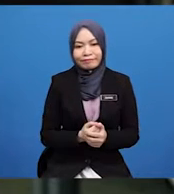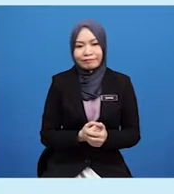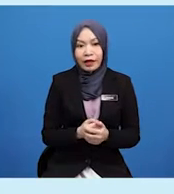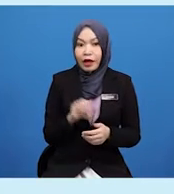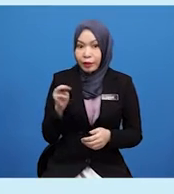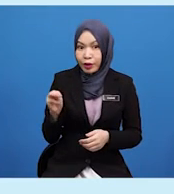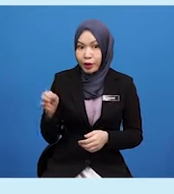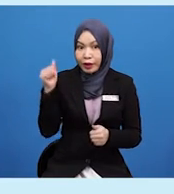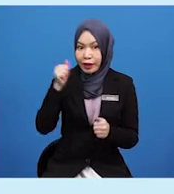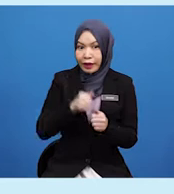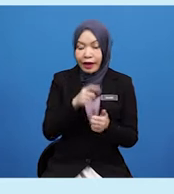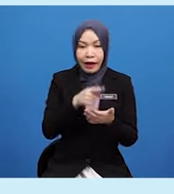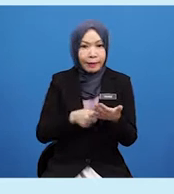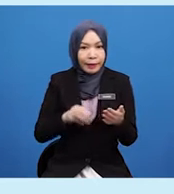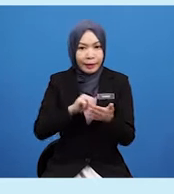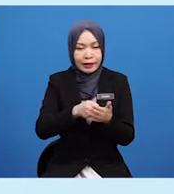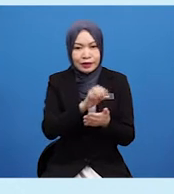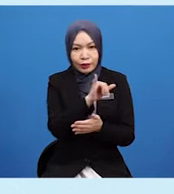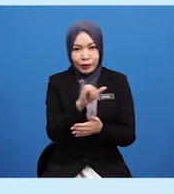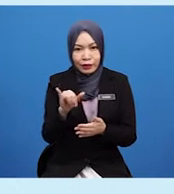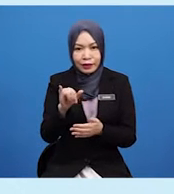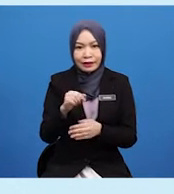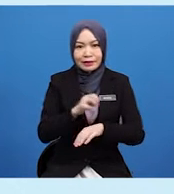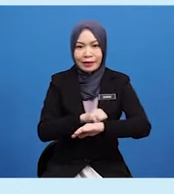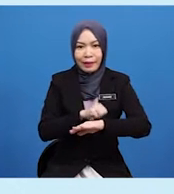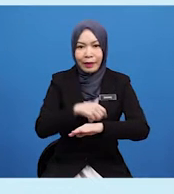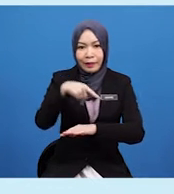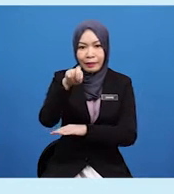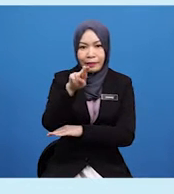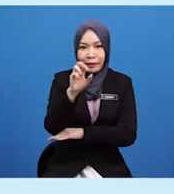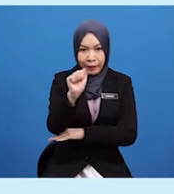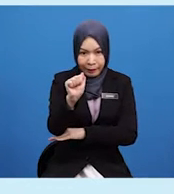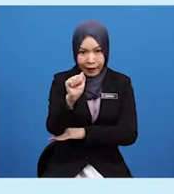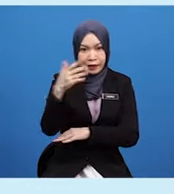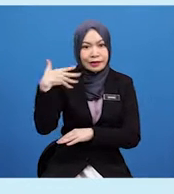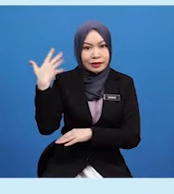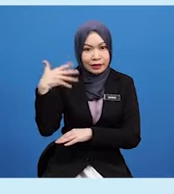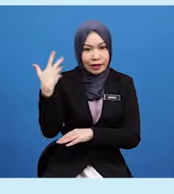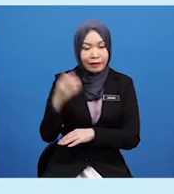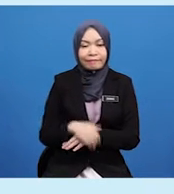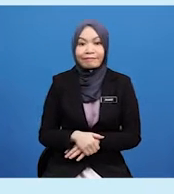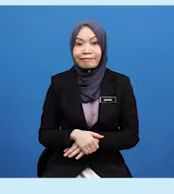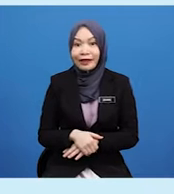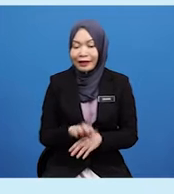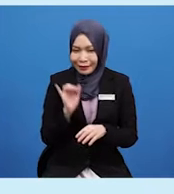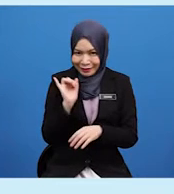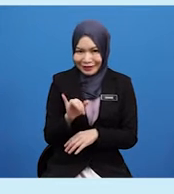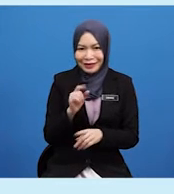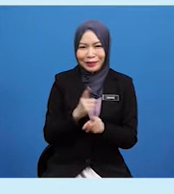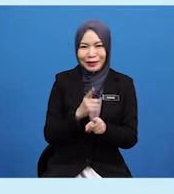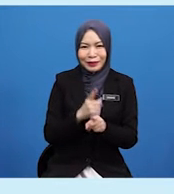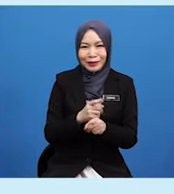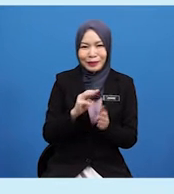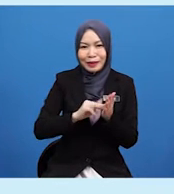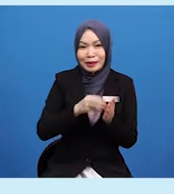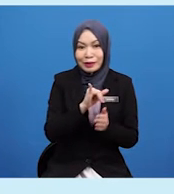masih ingat aku kah yang dimaksudkan dengan zaman sejarah Iya betul Maksudnya ya